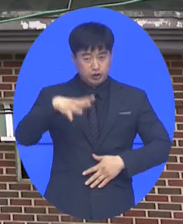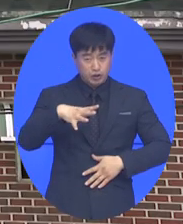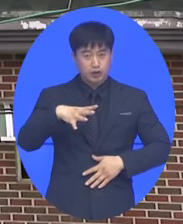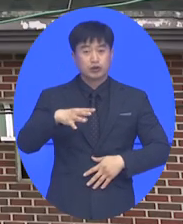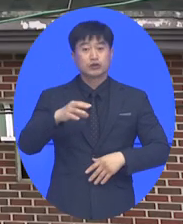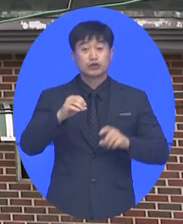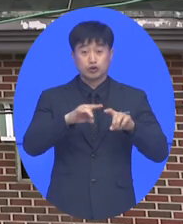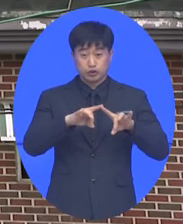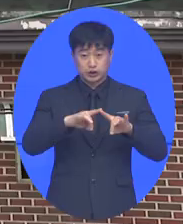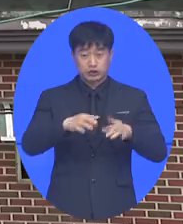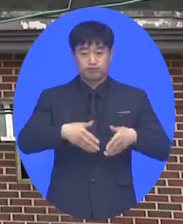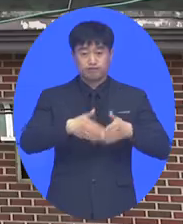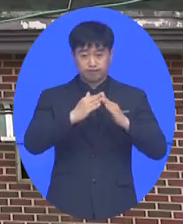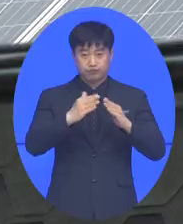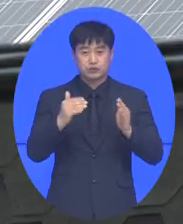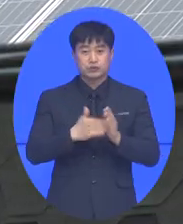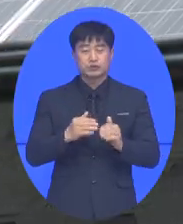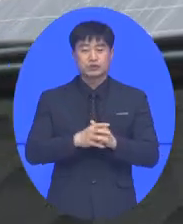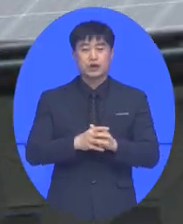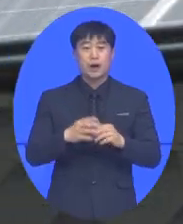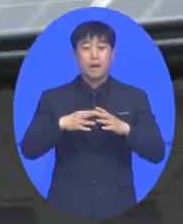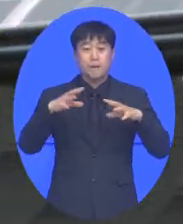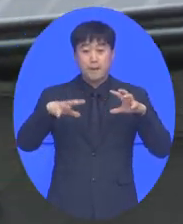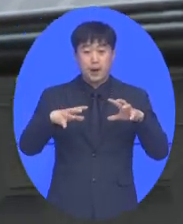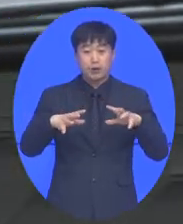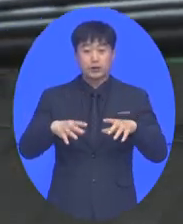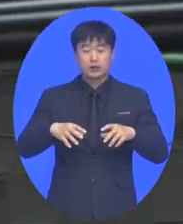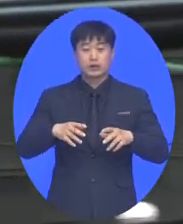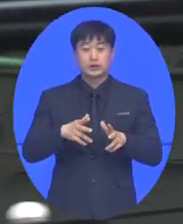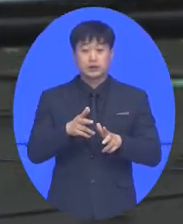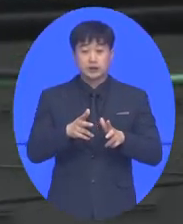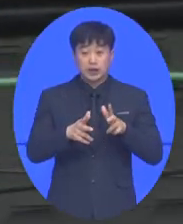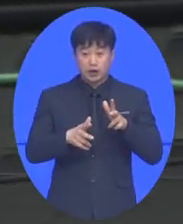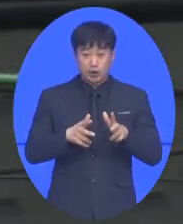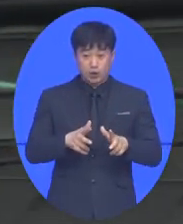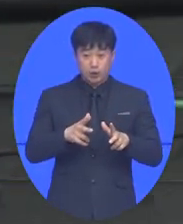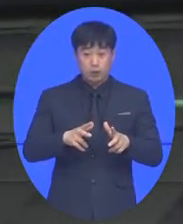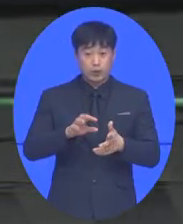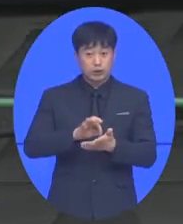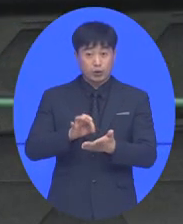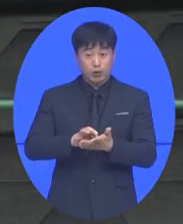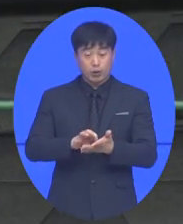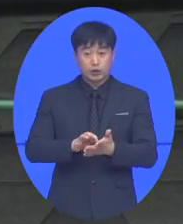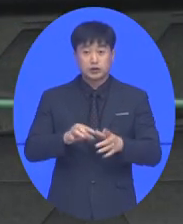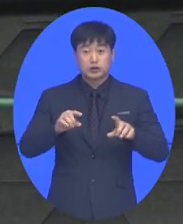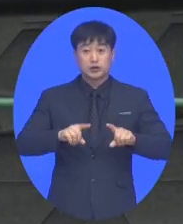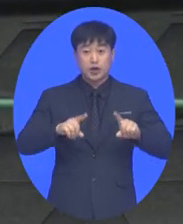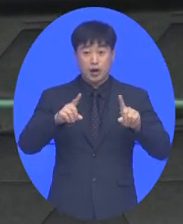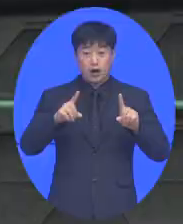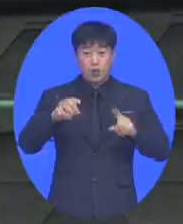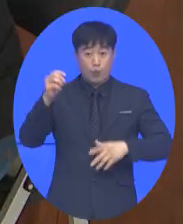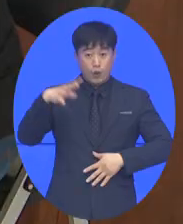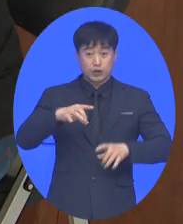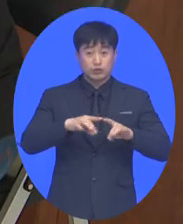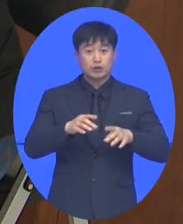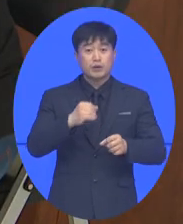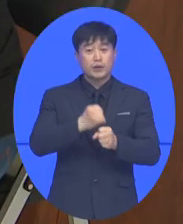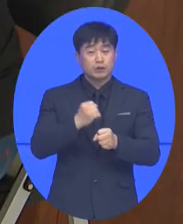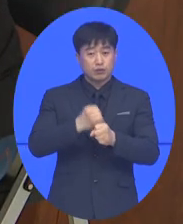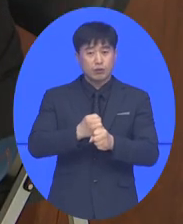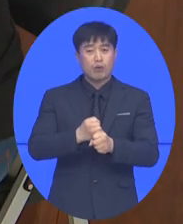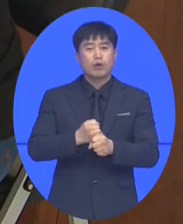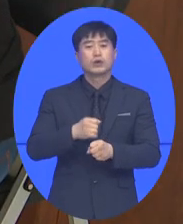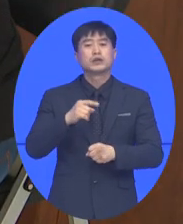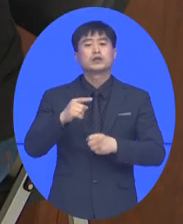달았습니다. 마을 회관에는 상업용 공동 태양광 설비를 설치해 이곳에서만 지난 한 해 1,600만 원가량의 전기